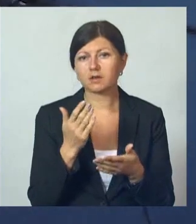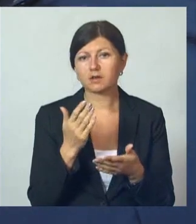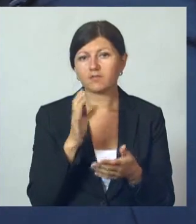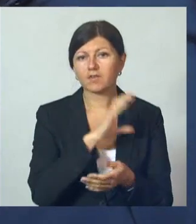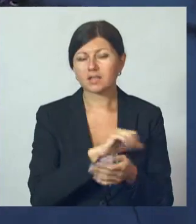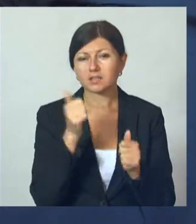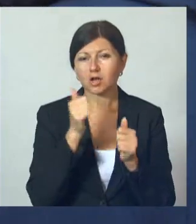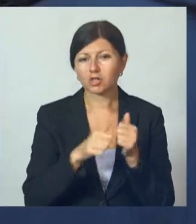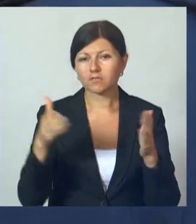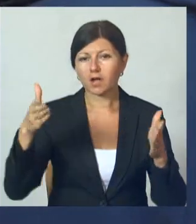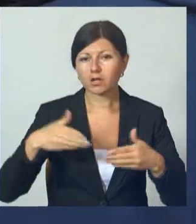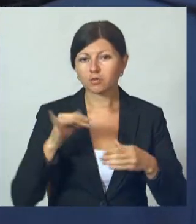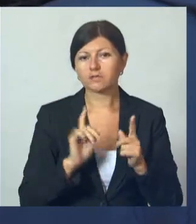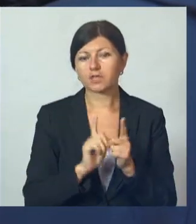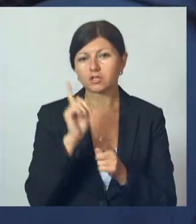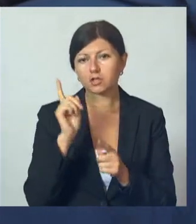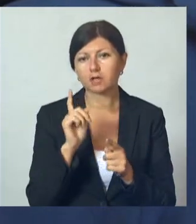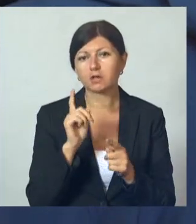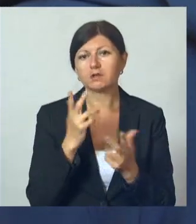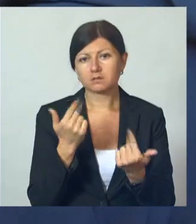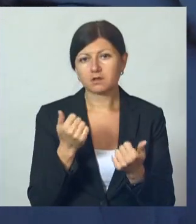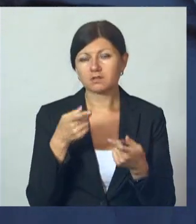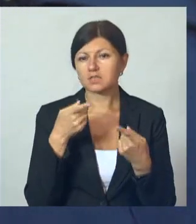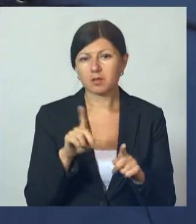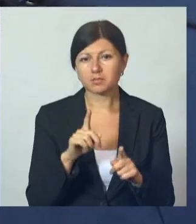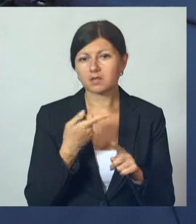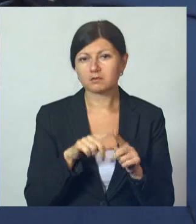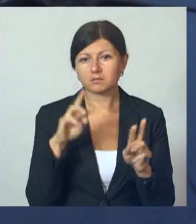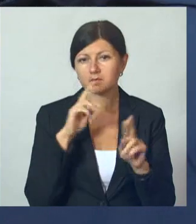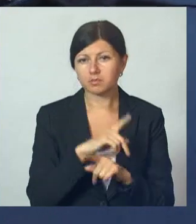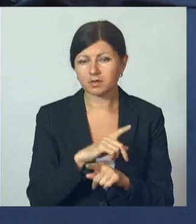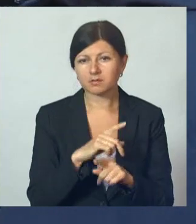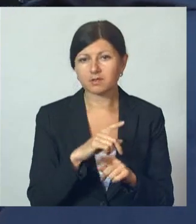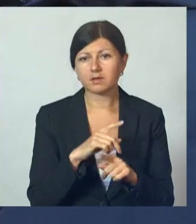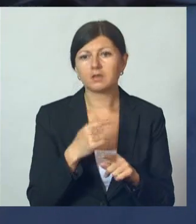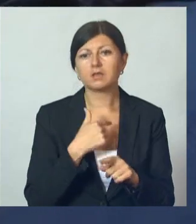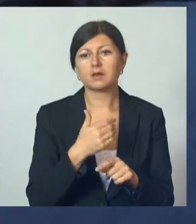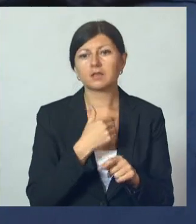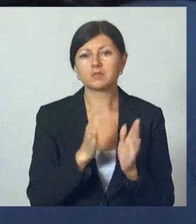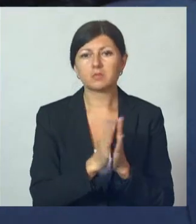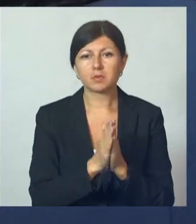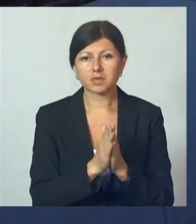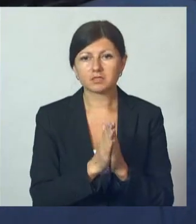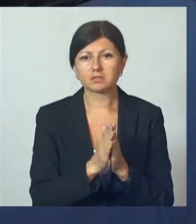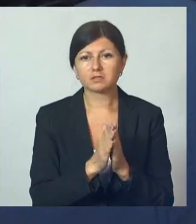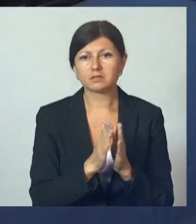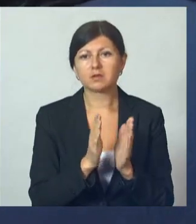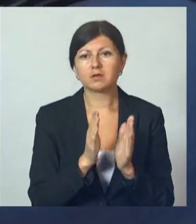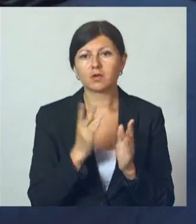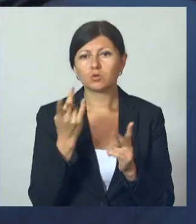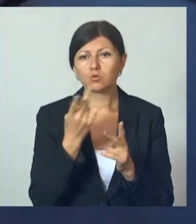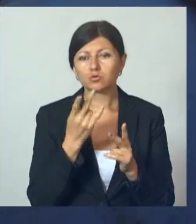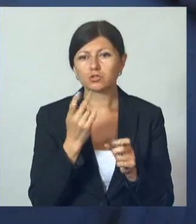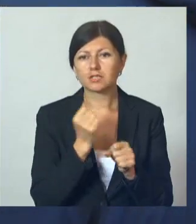каждого коридора или в начале, они на самом деле неправильные. Я хотел попросить, Алексей, посмотрите, пожалуйста,